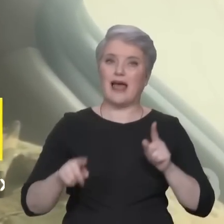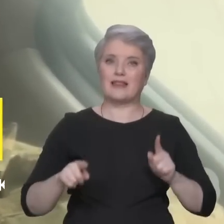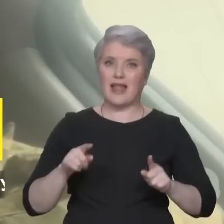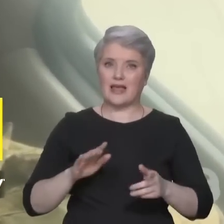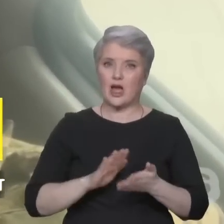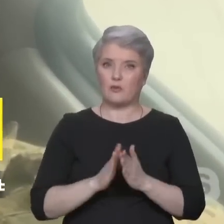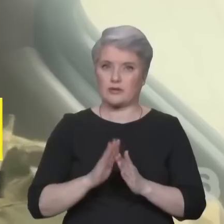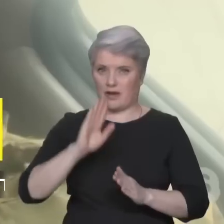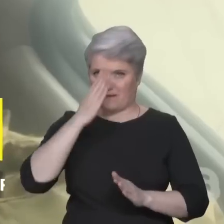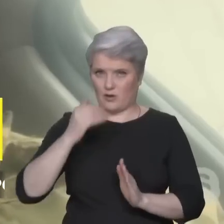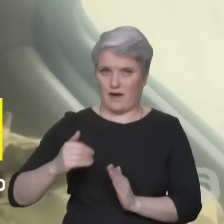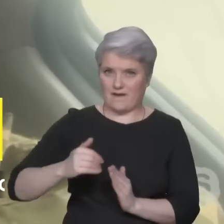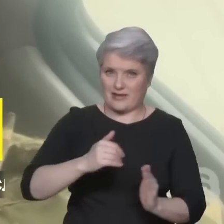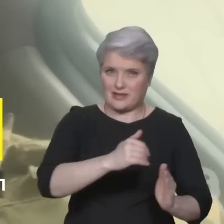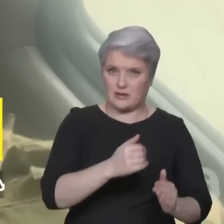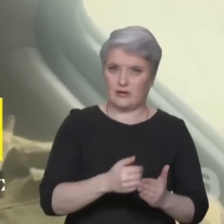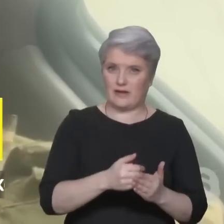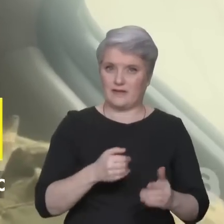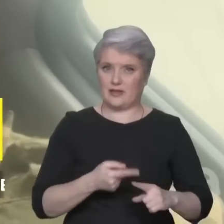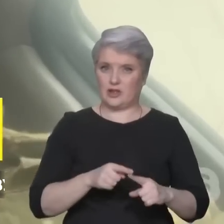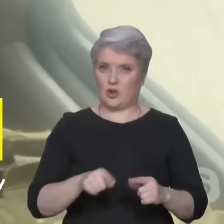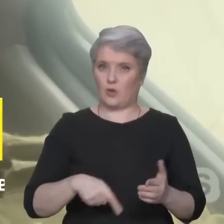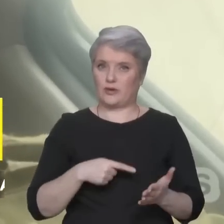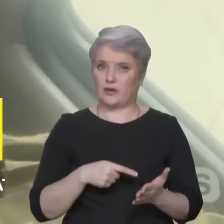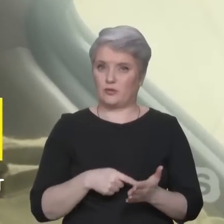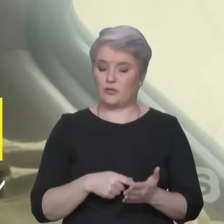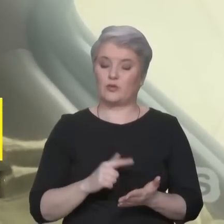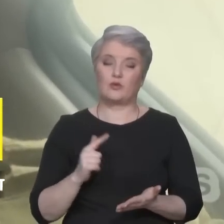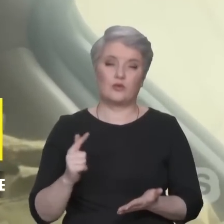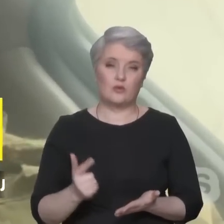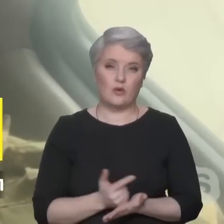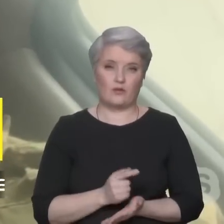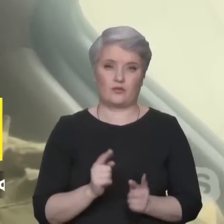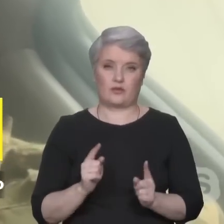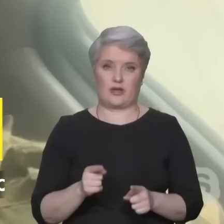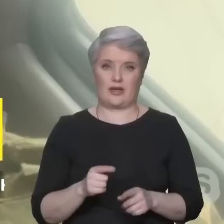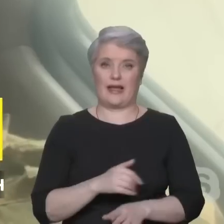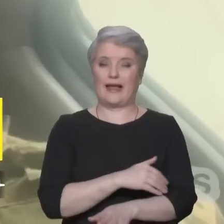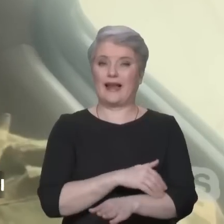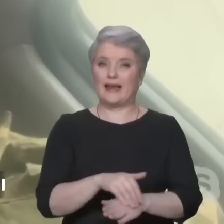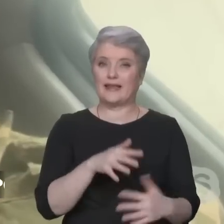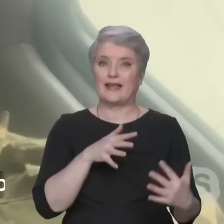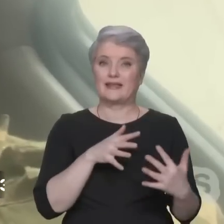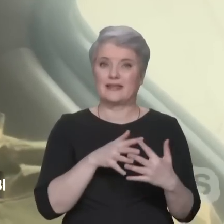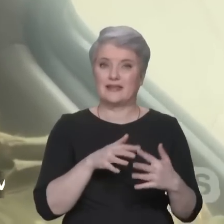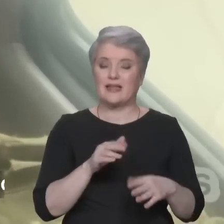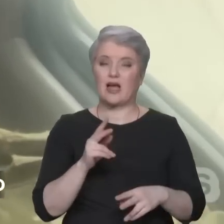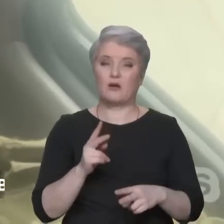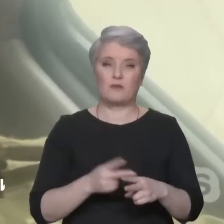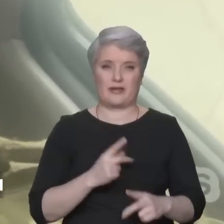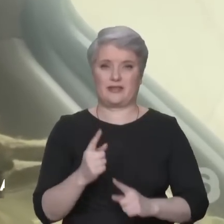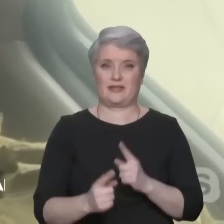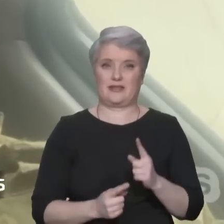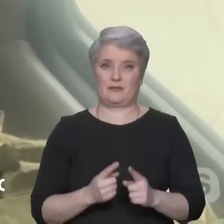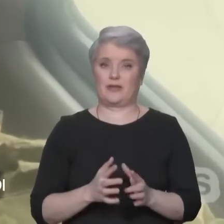відкинули ворога від цього населеного пункту. Тому, знову ж таки кажу, сама лінія боєзіткнення без критичних змін. Більше